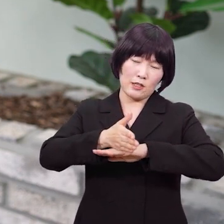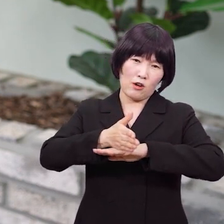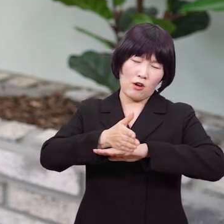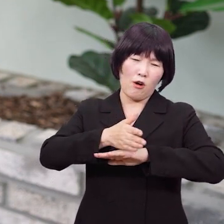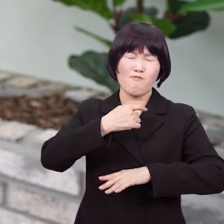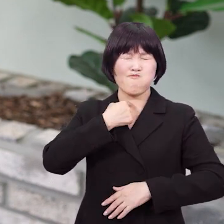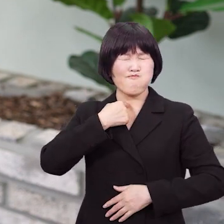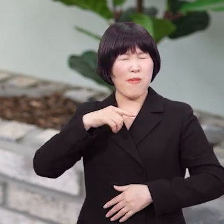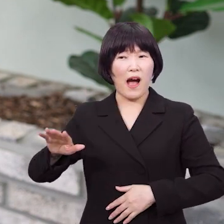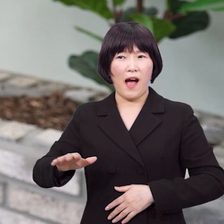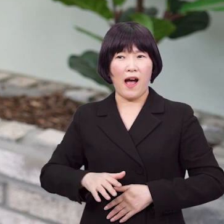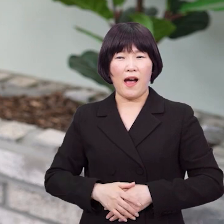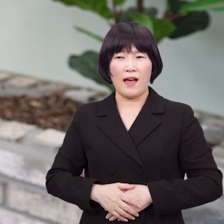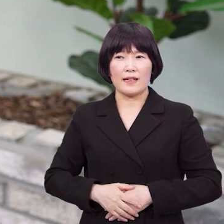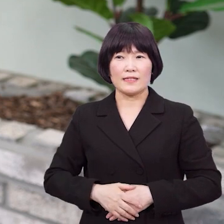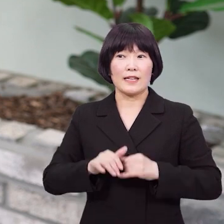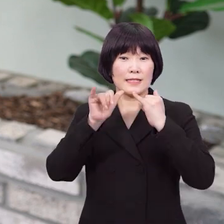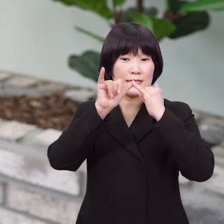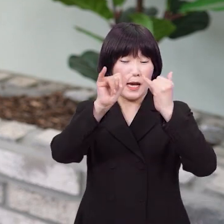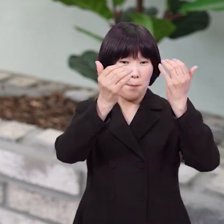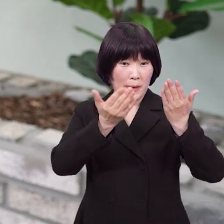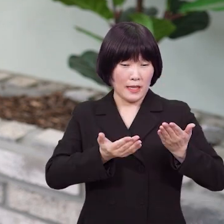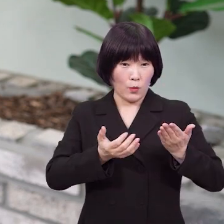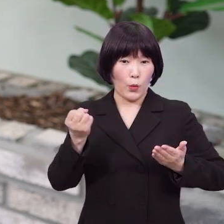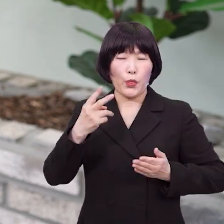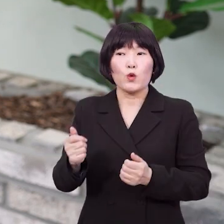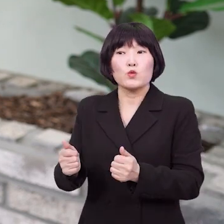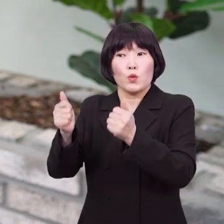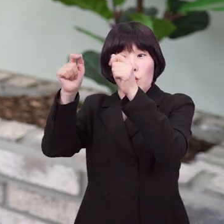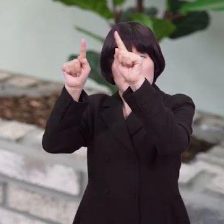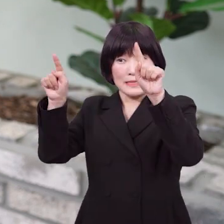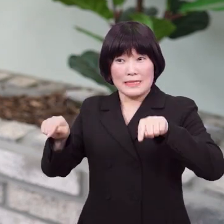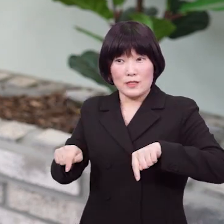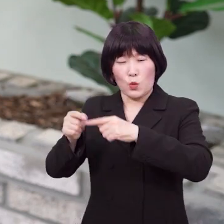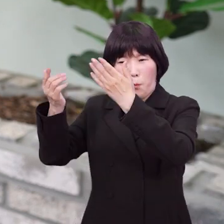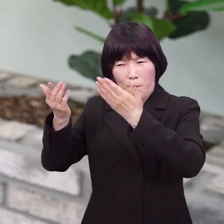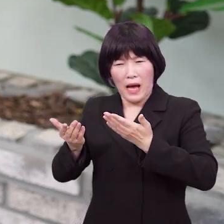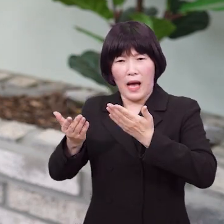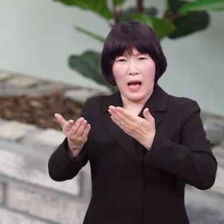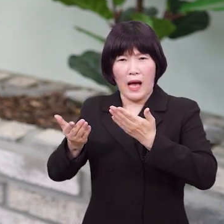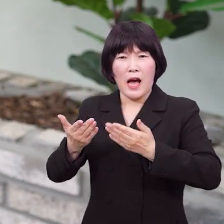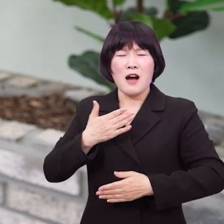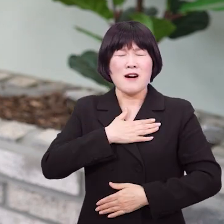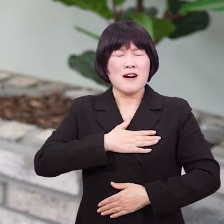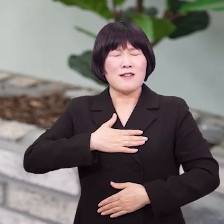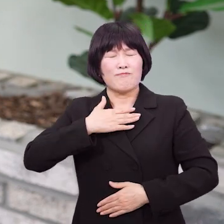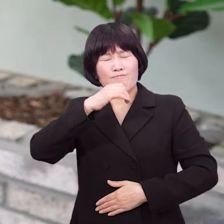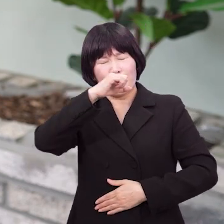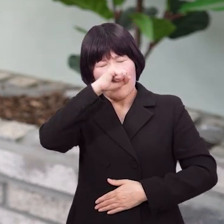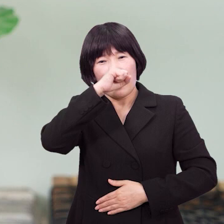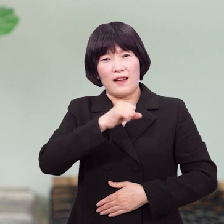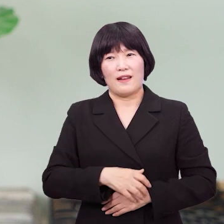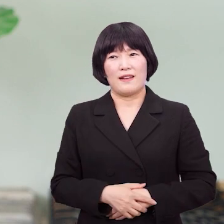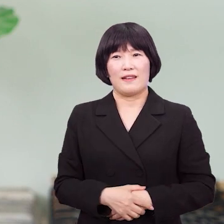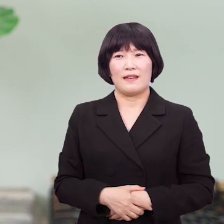결석을 하지 않아서 개근상과 최저정도 받았는데요. 정말 기분이 좋았습니다.